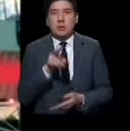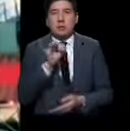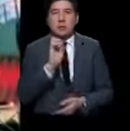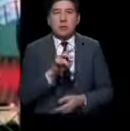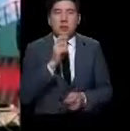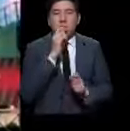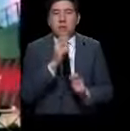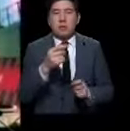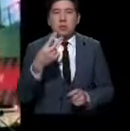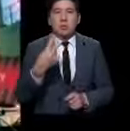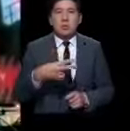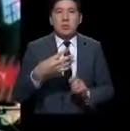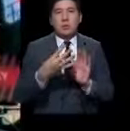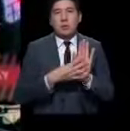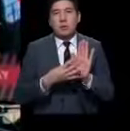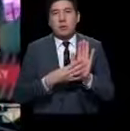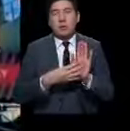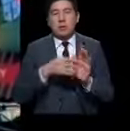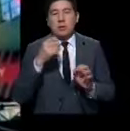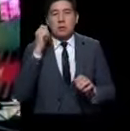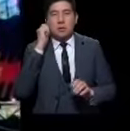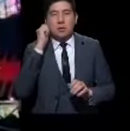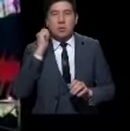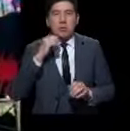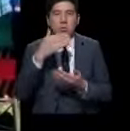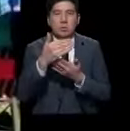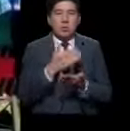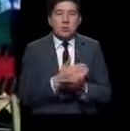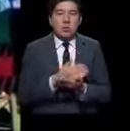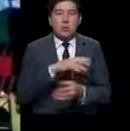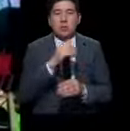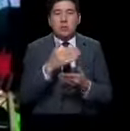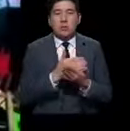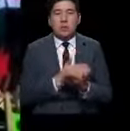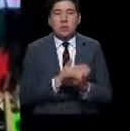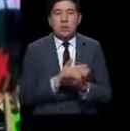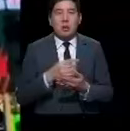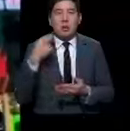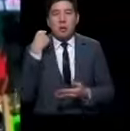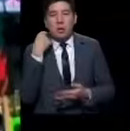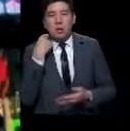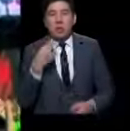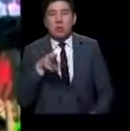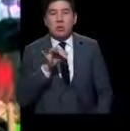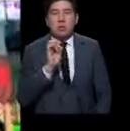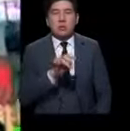в 29-й день рождения. Фотографии артиста украсили главную площадь американского Нью-Йорка – Таймс-сквер.